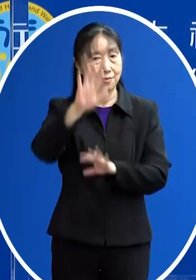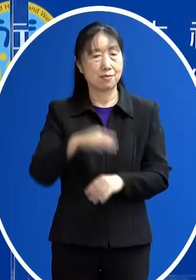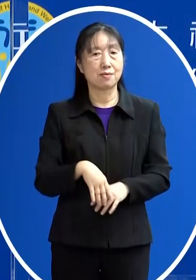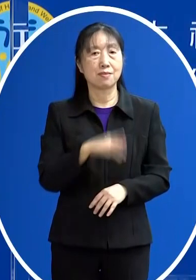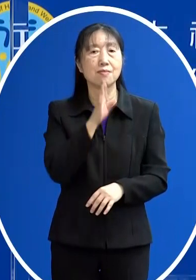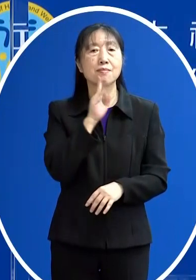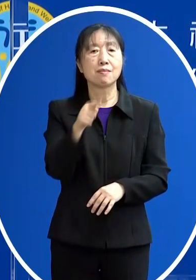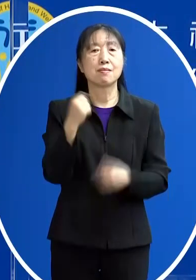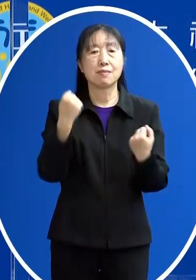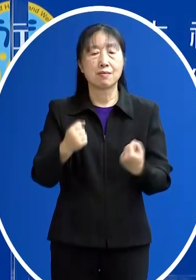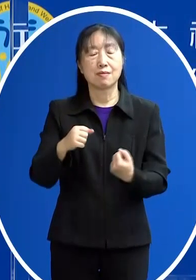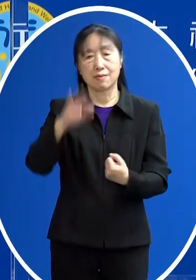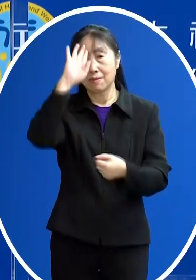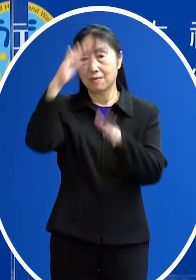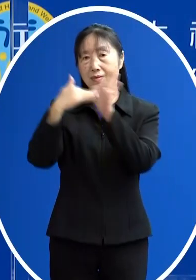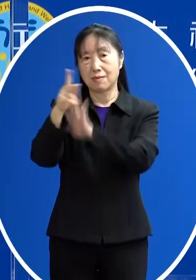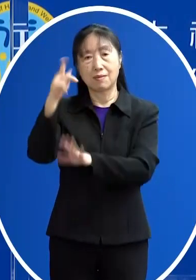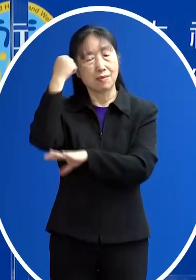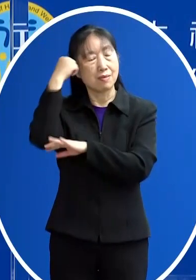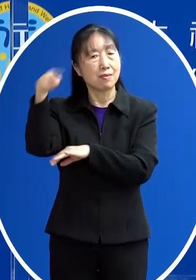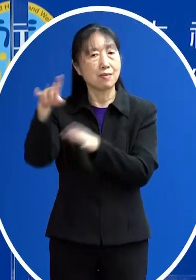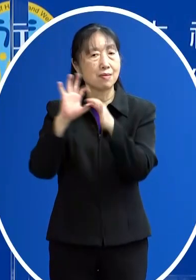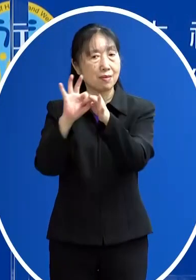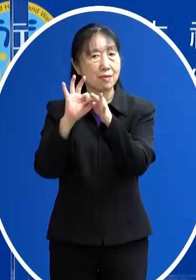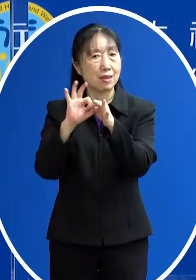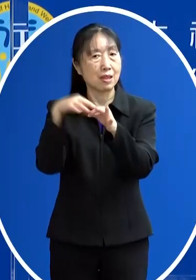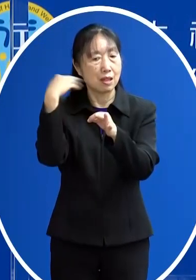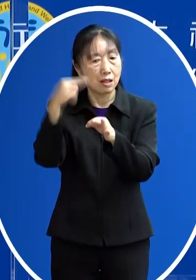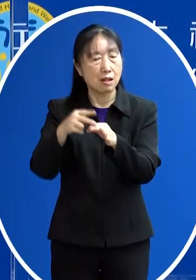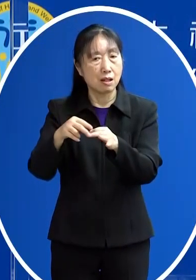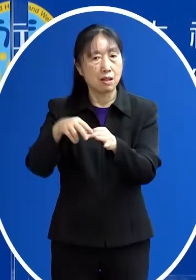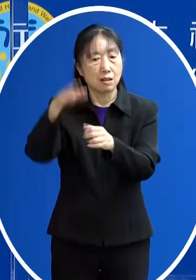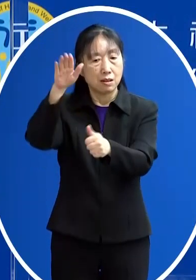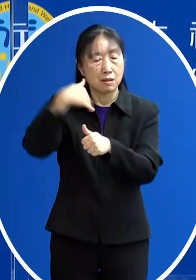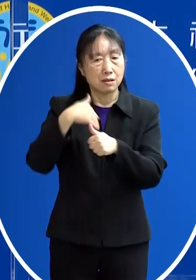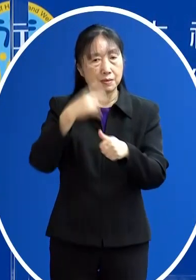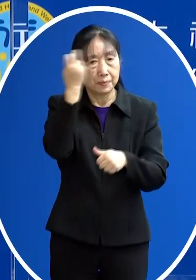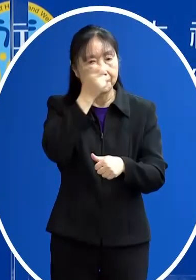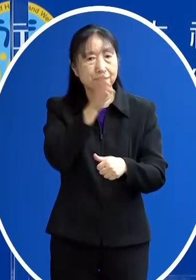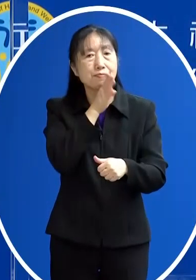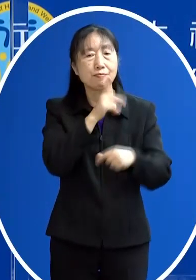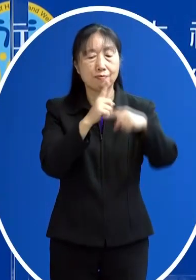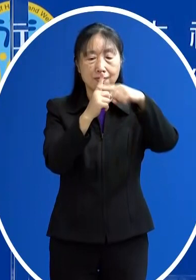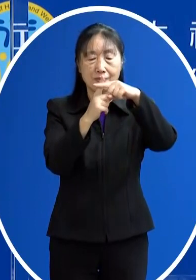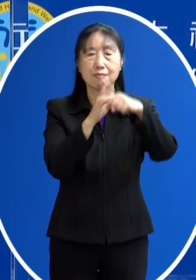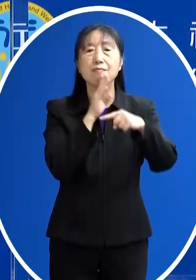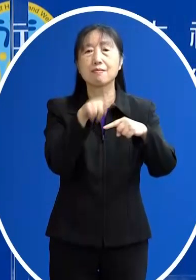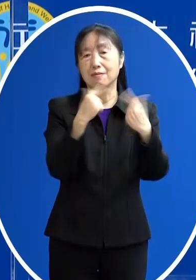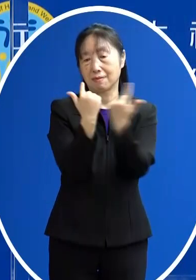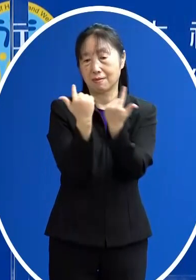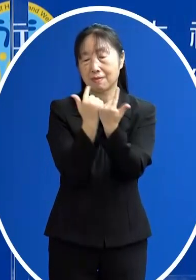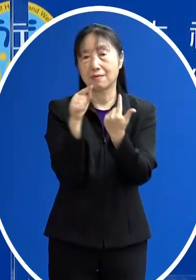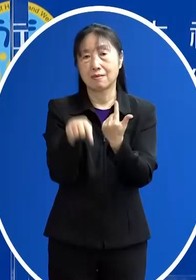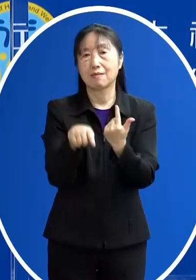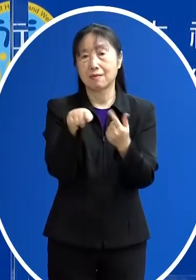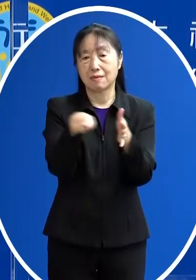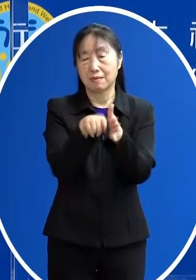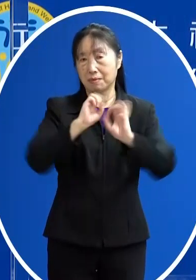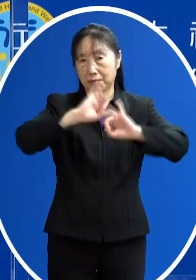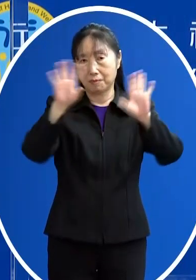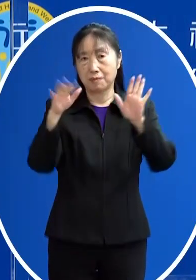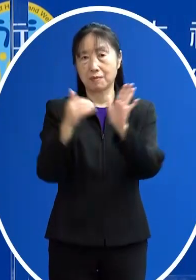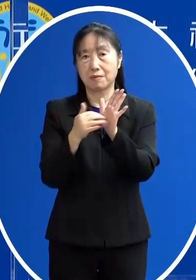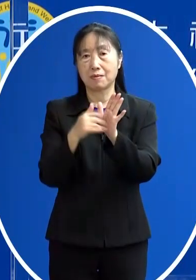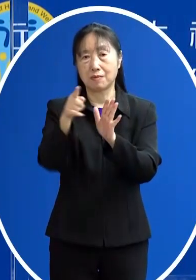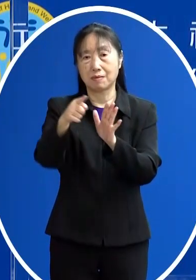个跟防疫旅馆事件有关，后来回溯采检阳性的一个台北这边的个案，那当时已经有公布过